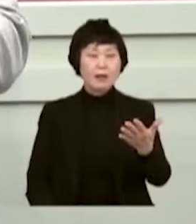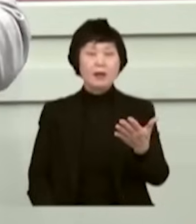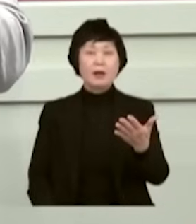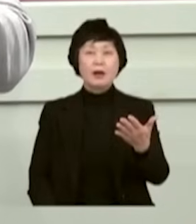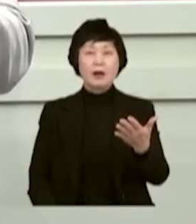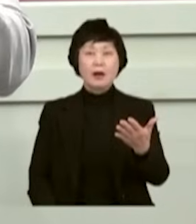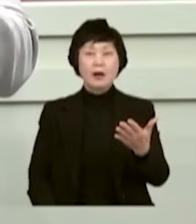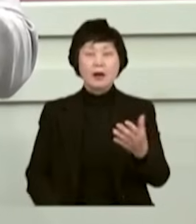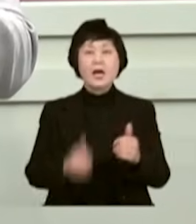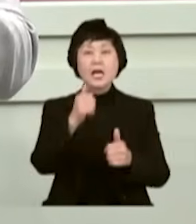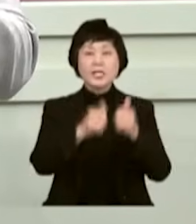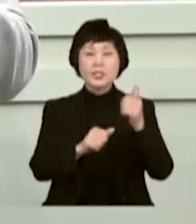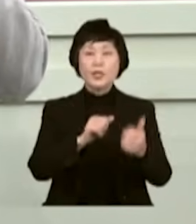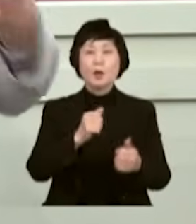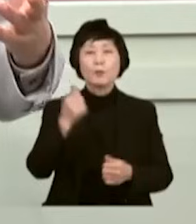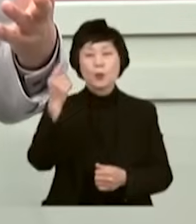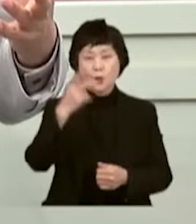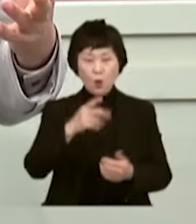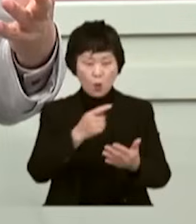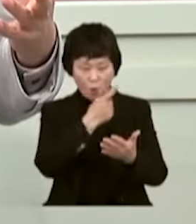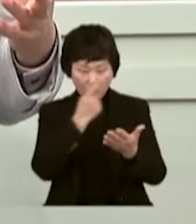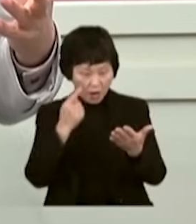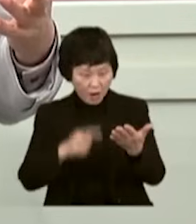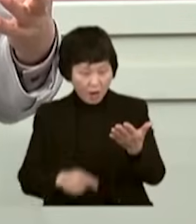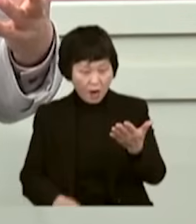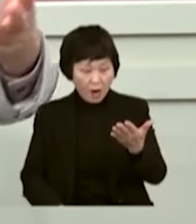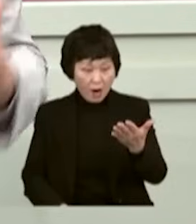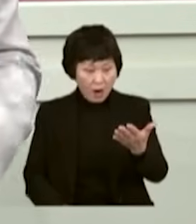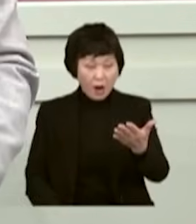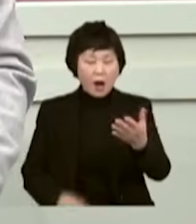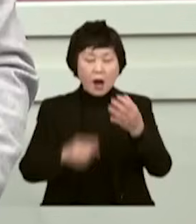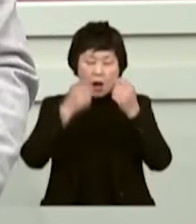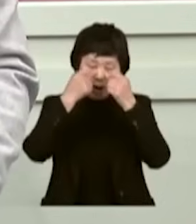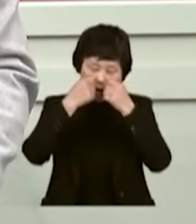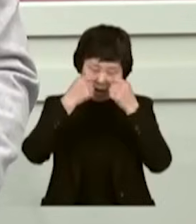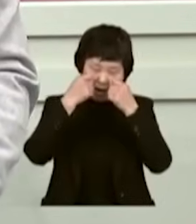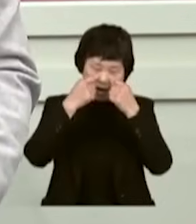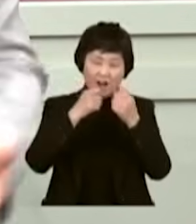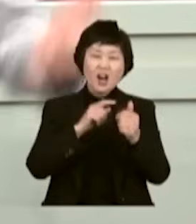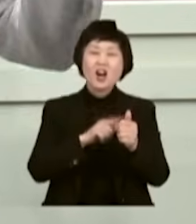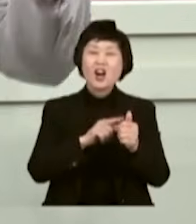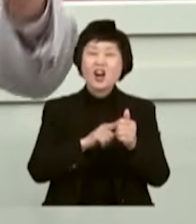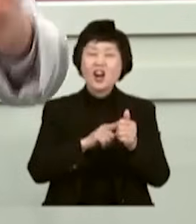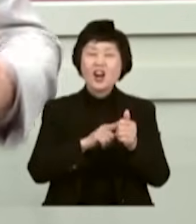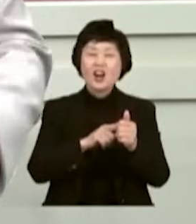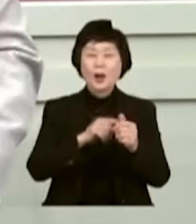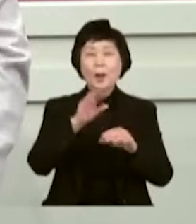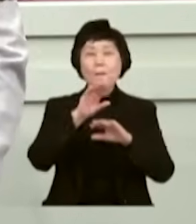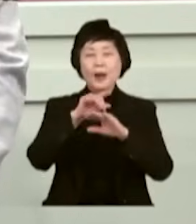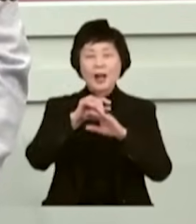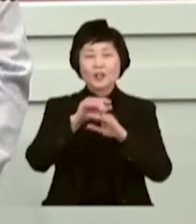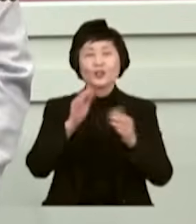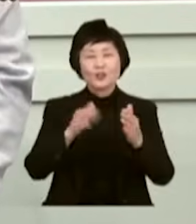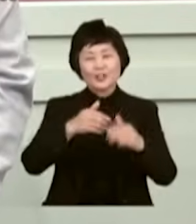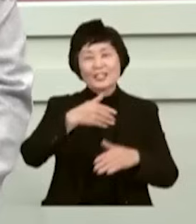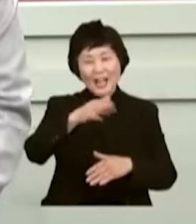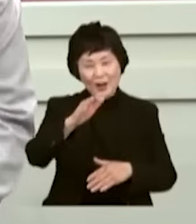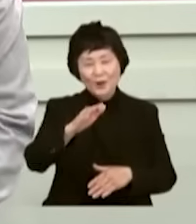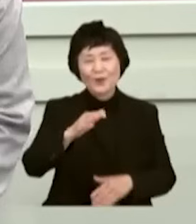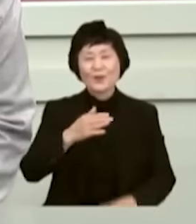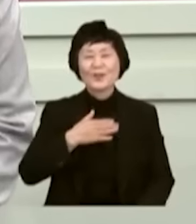이 수험번호 확인하더니 네. 엉엉 울더라고. 그리고 이 친구는 연애 길로 가고 네. 전 또 계속